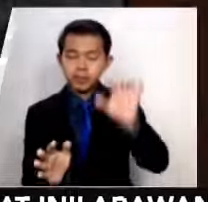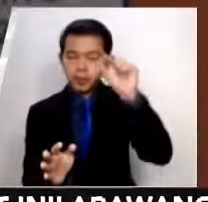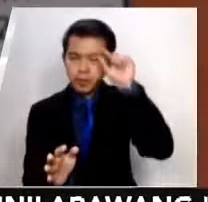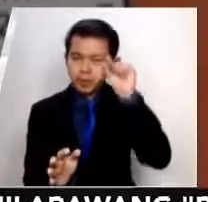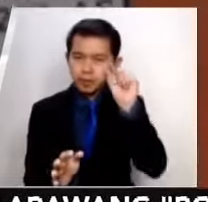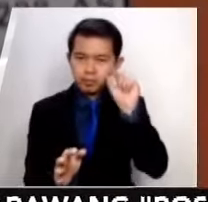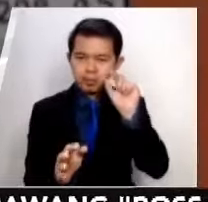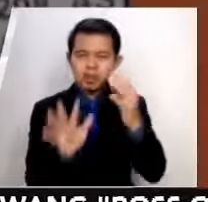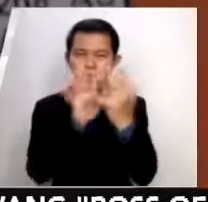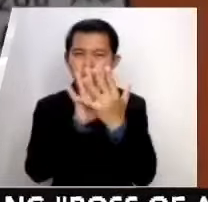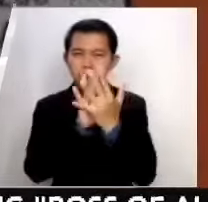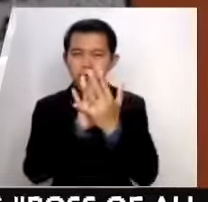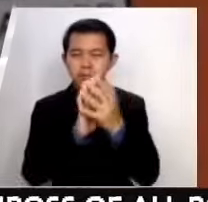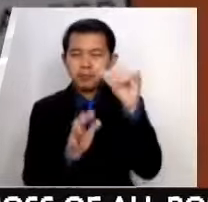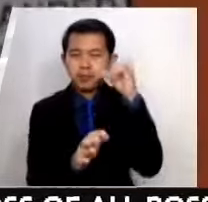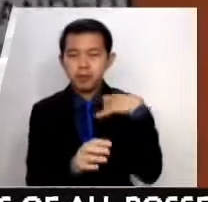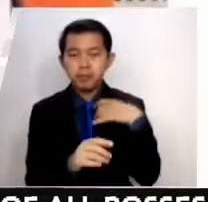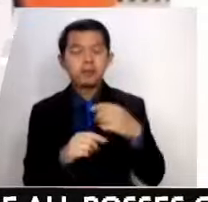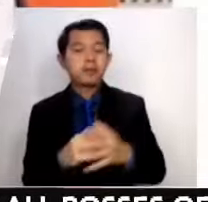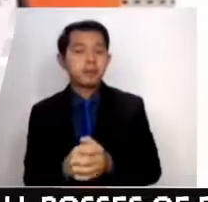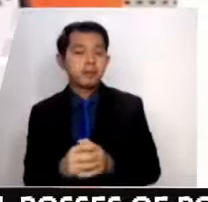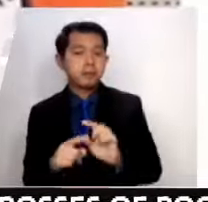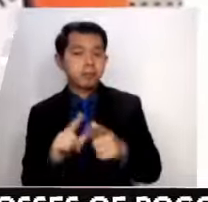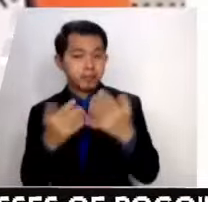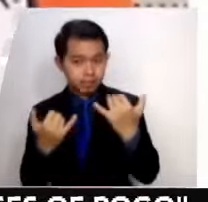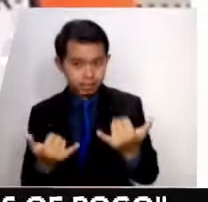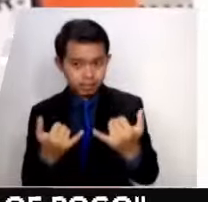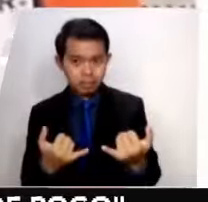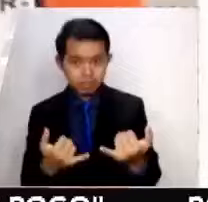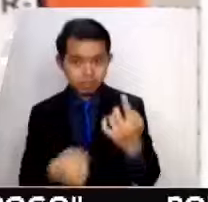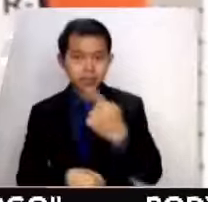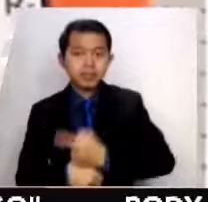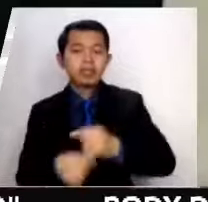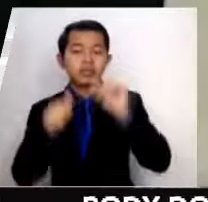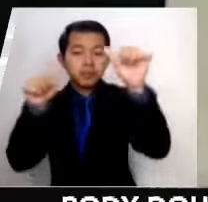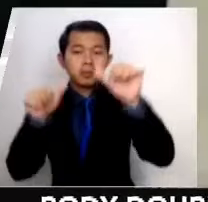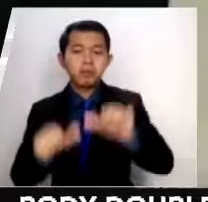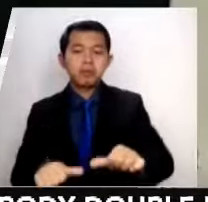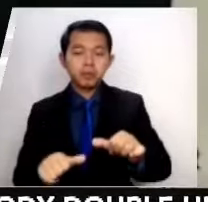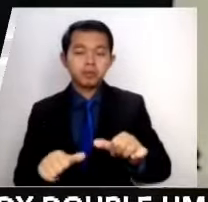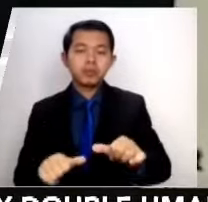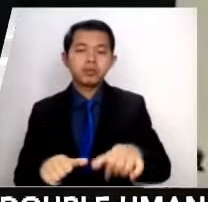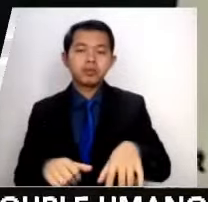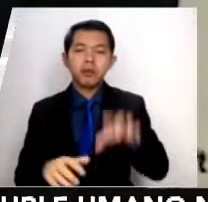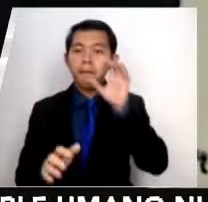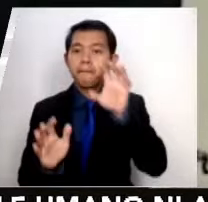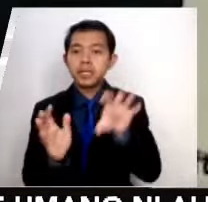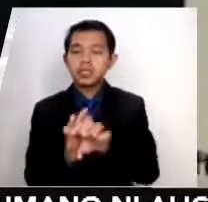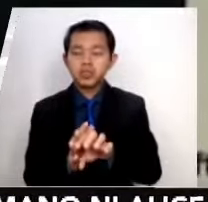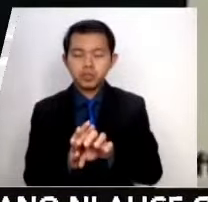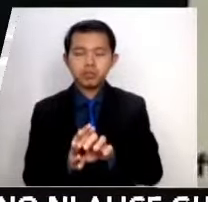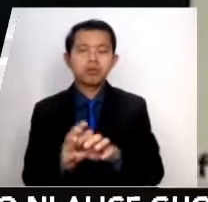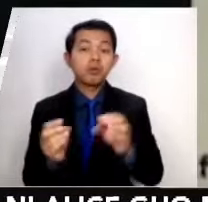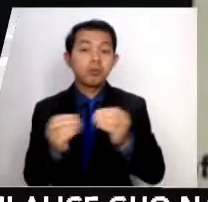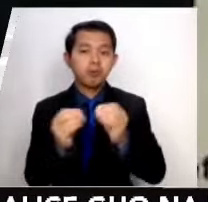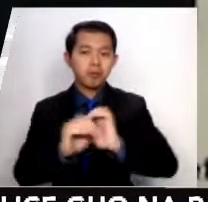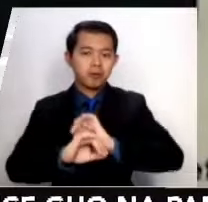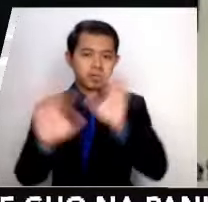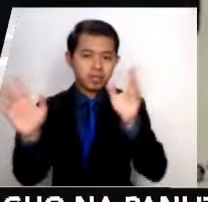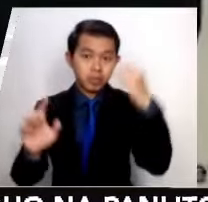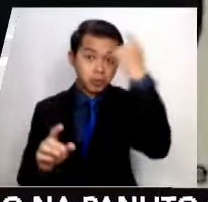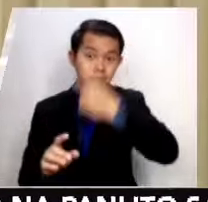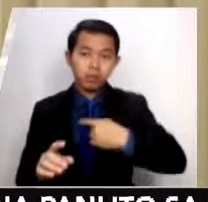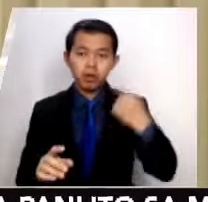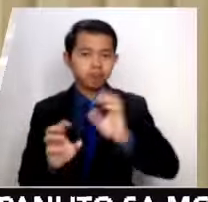sa inilabas na official m shots ngayon ni DG secretary Ben Abalos kita na ang kanilang mukha Yun po yung pulisya po ng